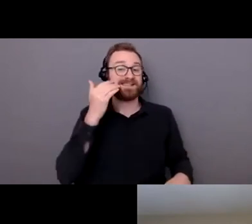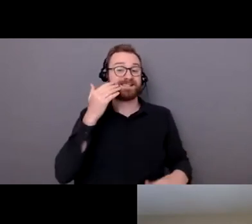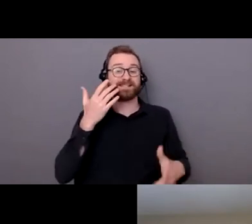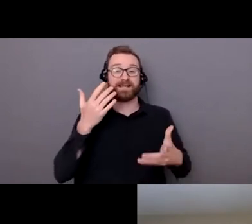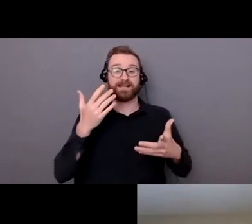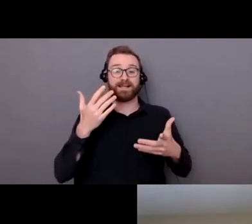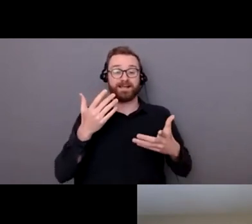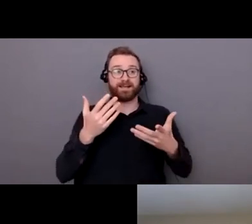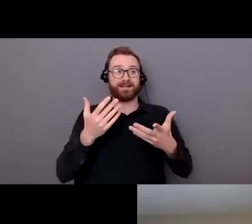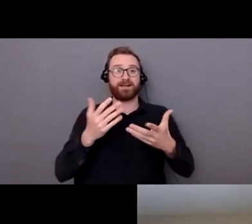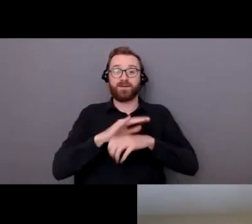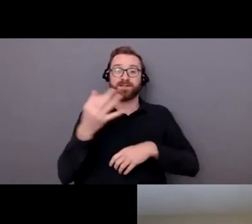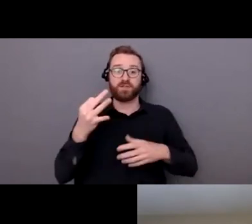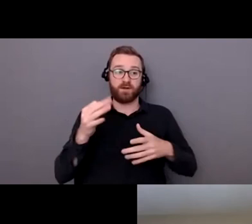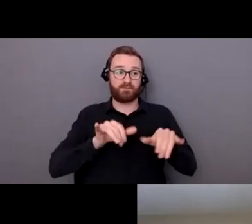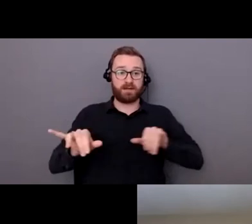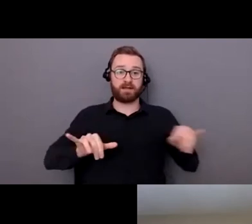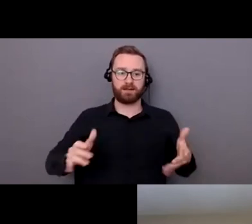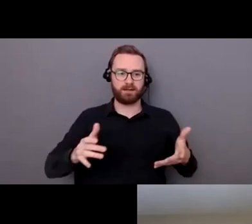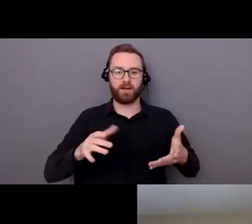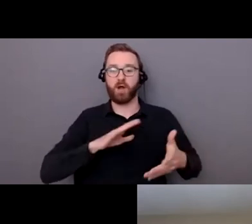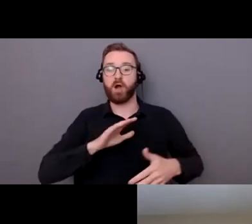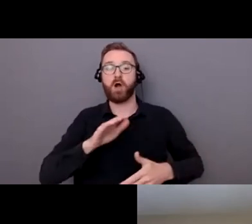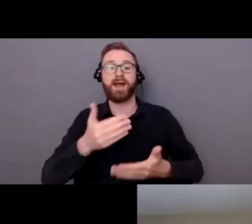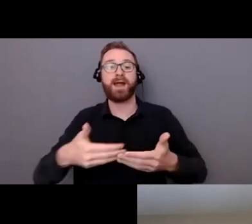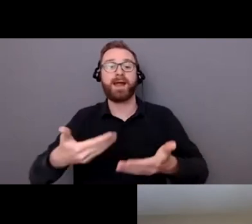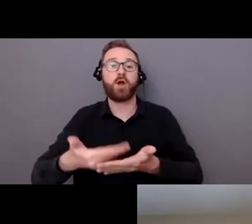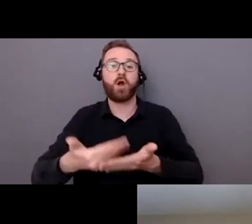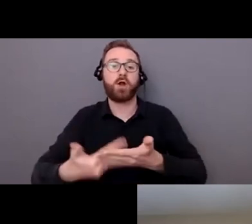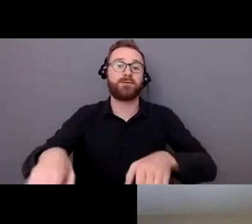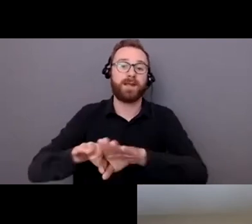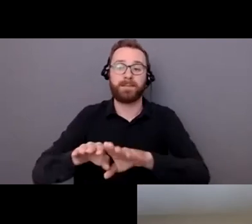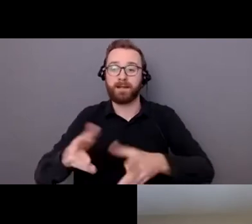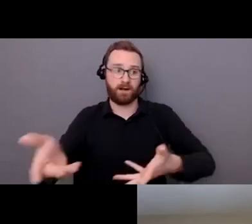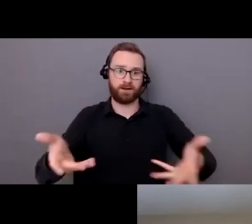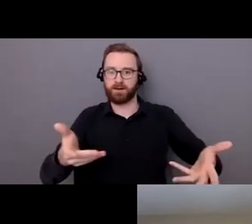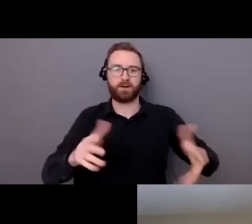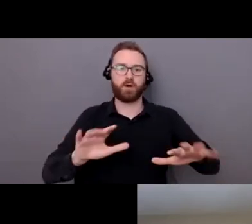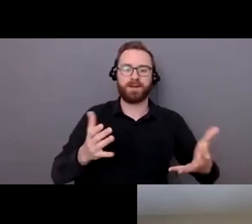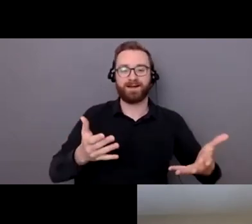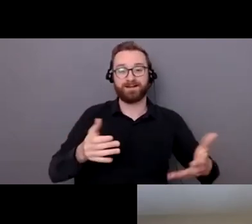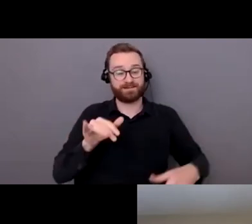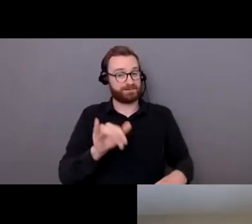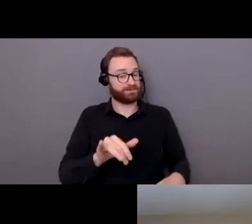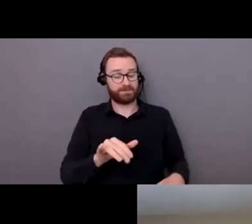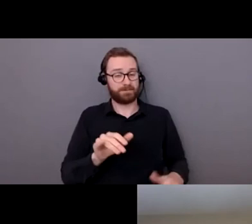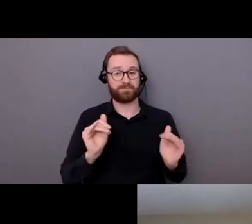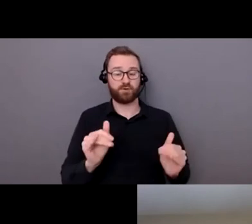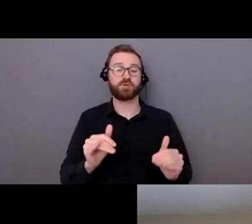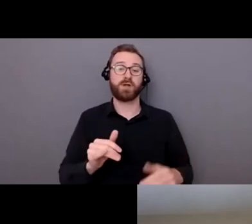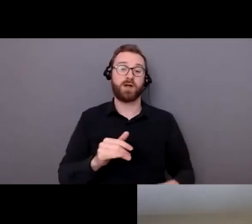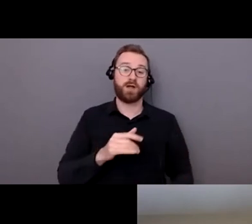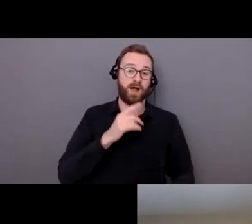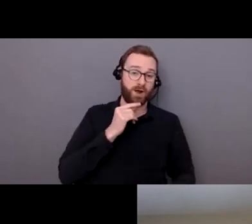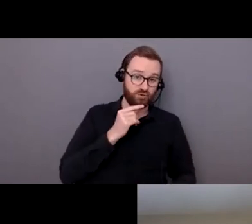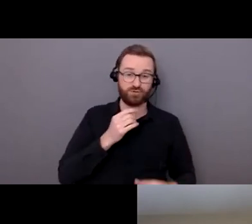tout le monde a dû s'ajuster. La beauté de la pandémie, même si elle a relevé deux facteurs Navrant, c'est-à-dire l'âgiste et le